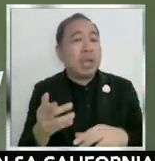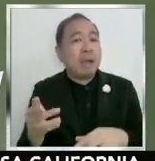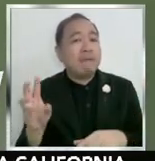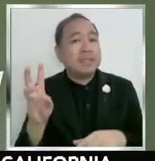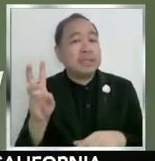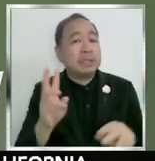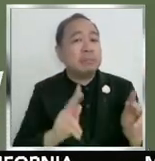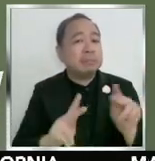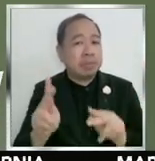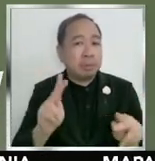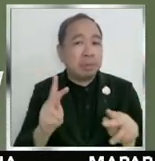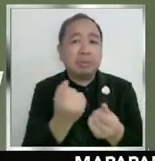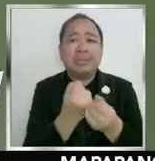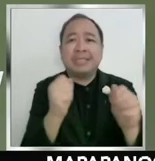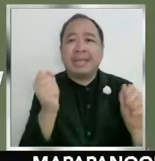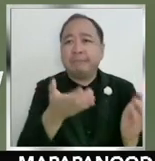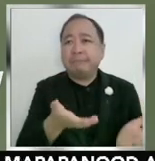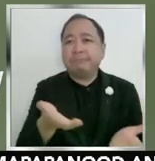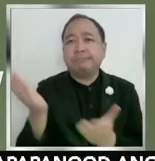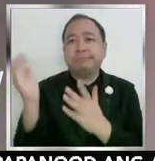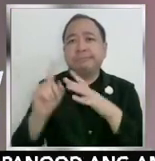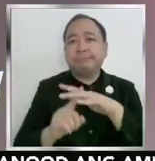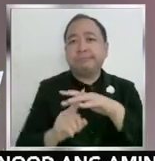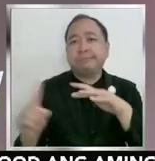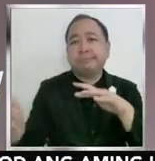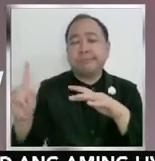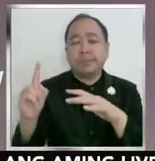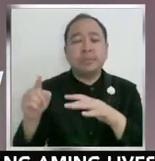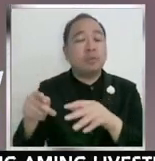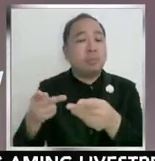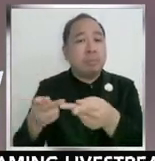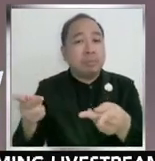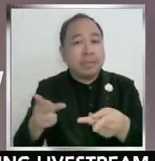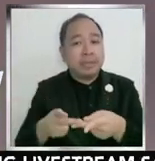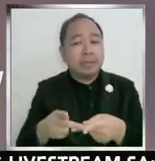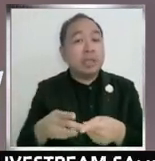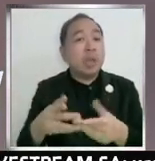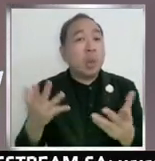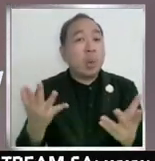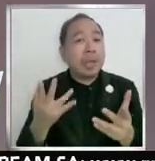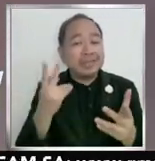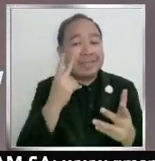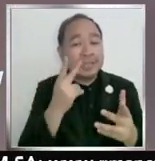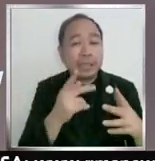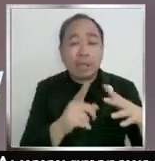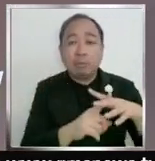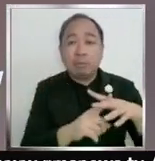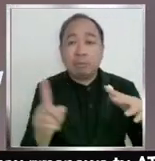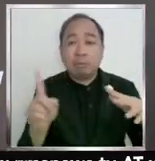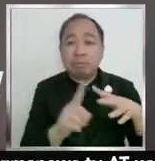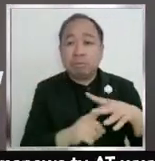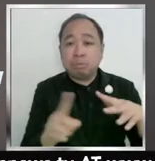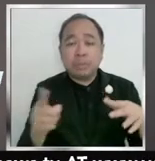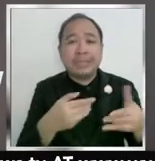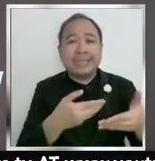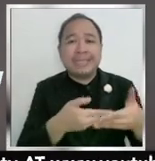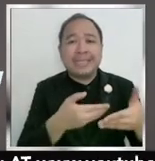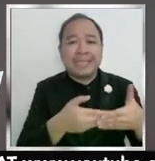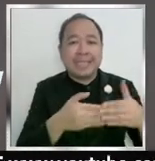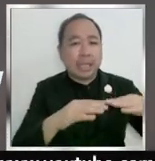inilikas sa mas ligtas na lugar. Ang mga inilikas ay nakatira sa isang bahay na malapit sa riprap na bumigay kaninang